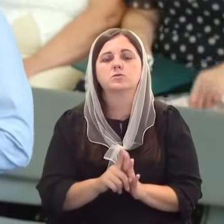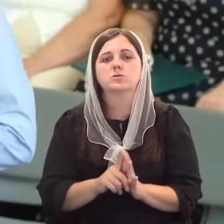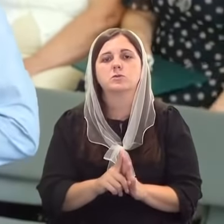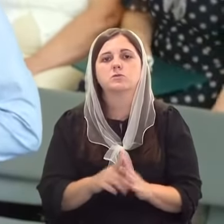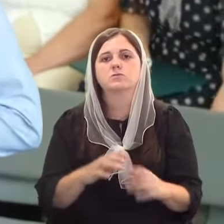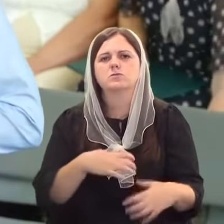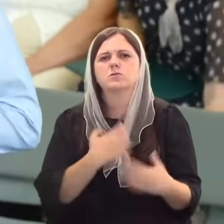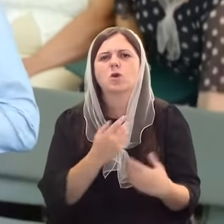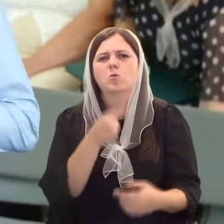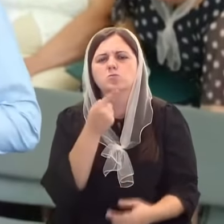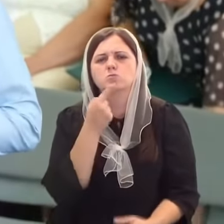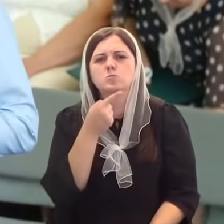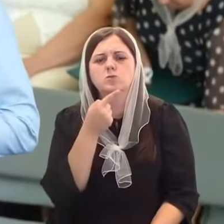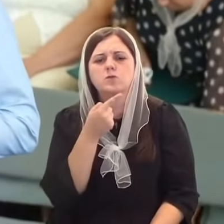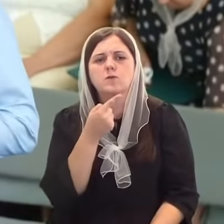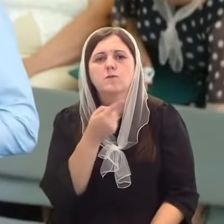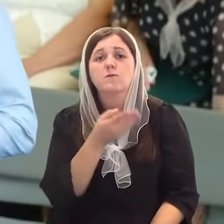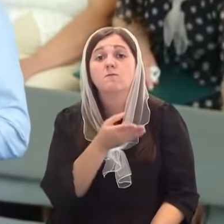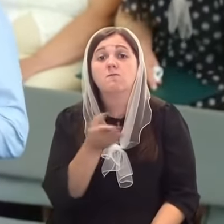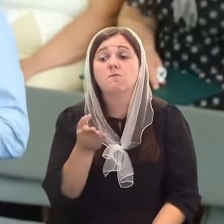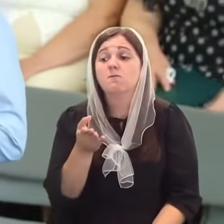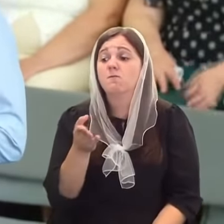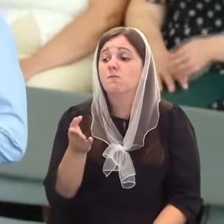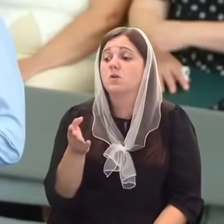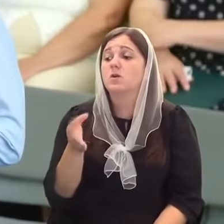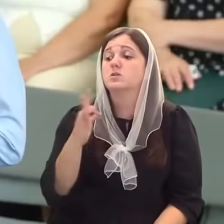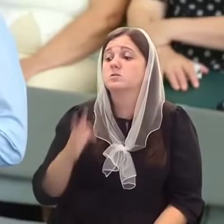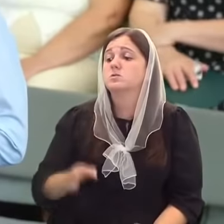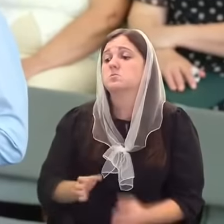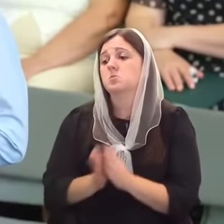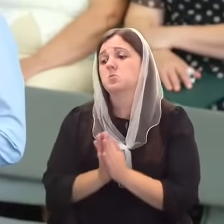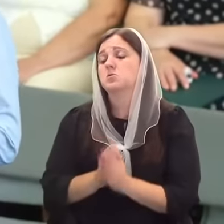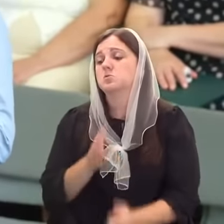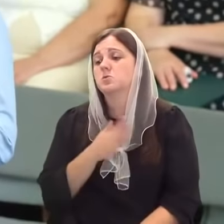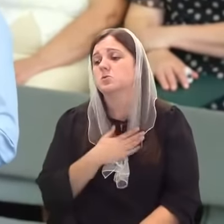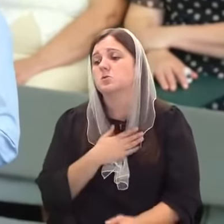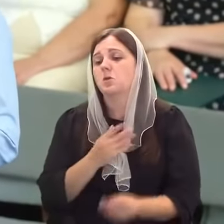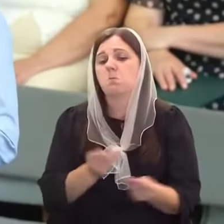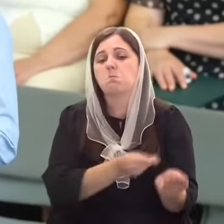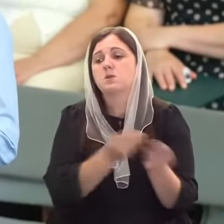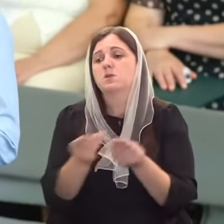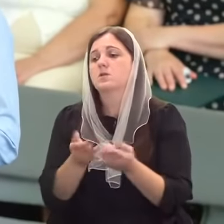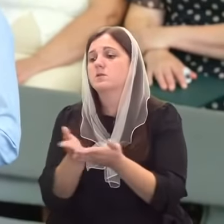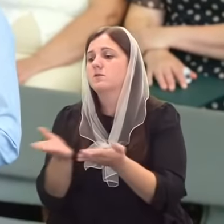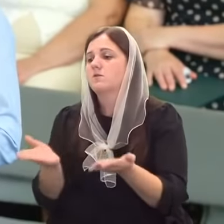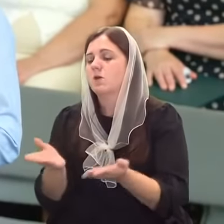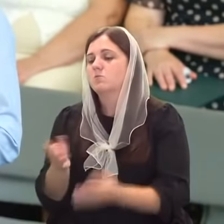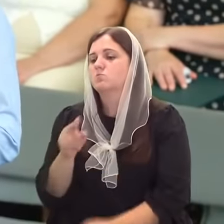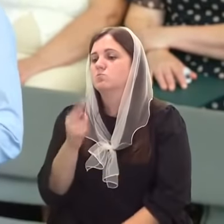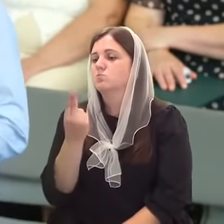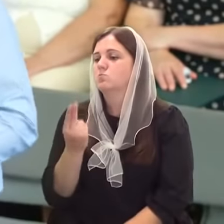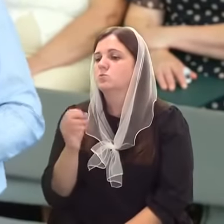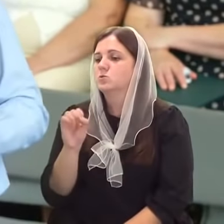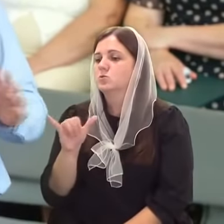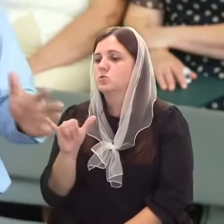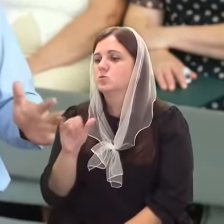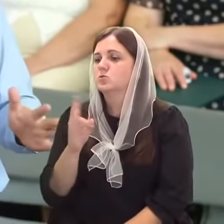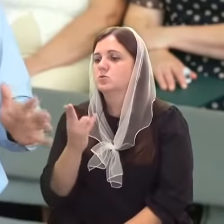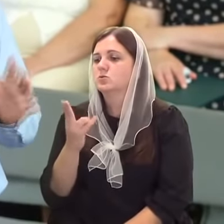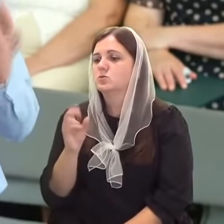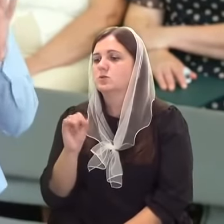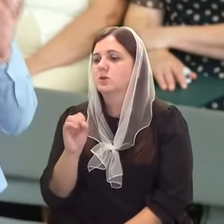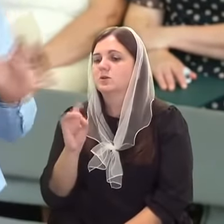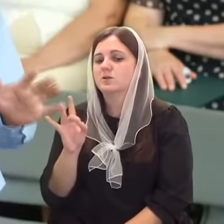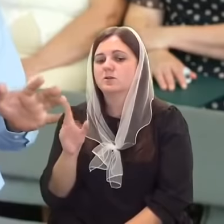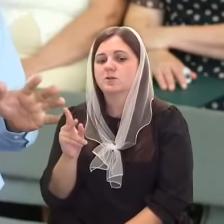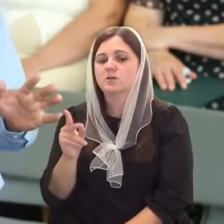слова. Я говорю, ваш сын попросил меня передать коробку конфет. Я думал, отдам.